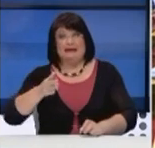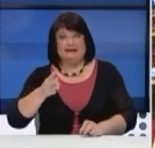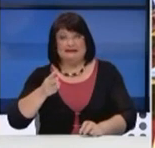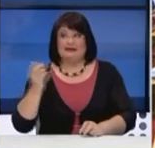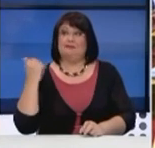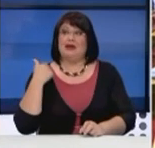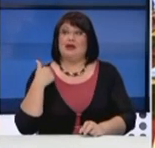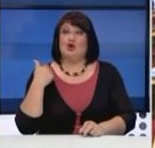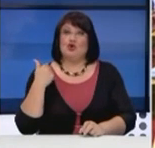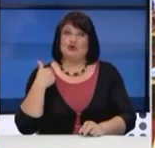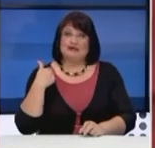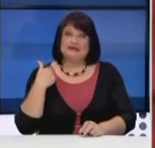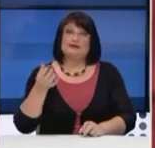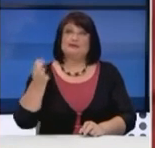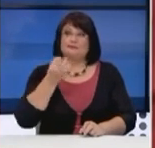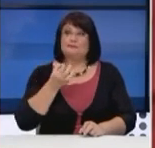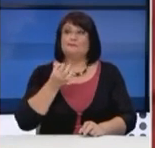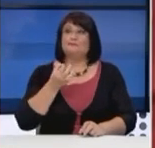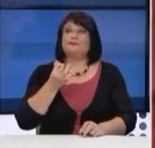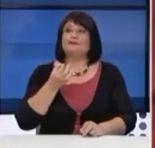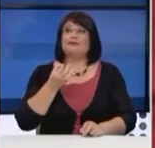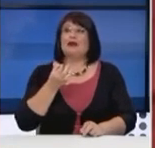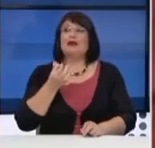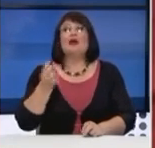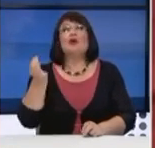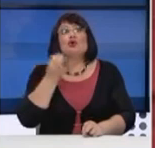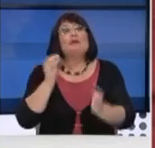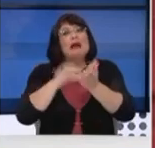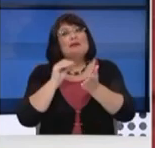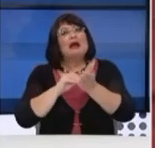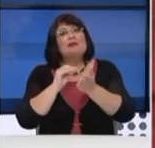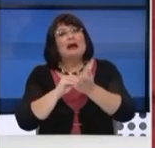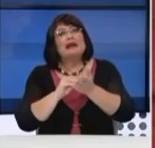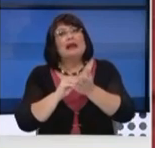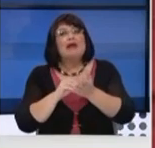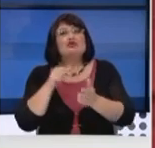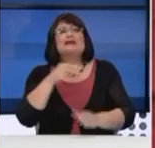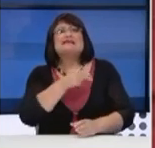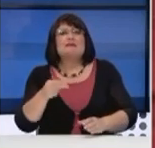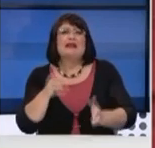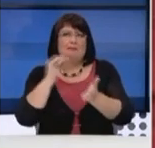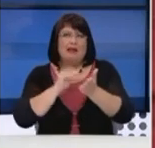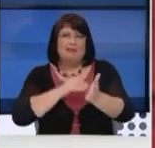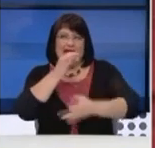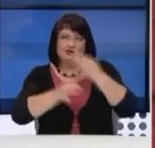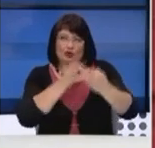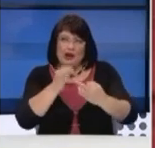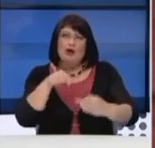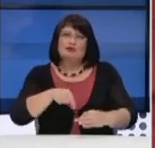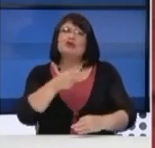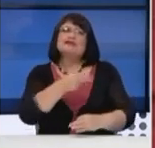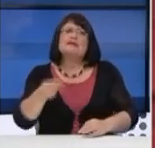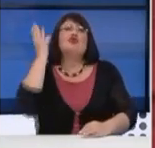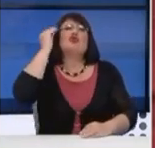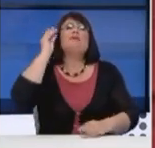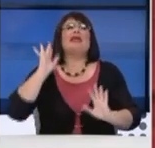σας είναι το repetitio est mater studiorum για εσάς, ότι η επανάληψη είναι μήτερ μαθήσεως. Σας διαβάζω από την ομιλία